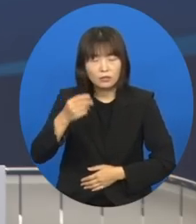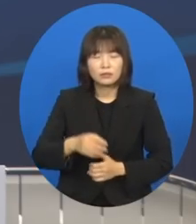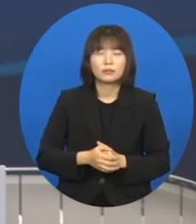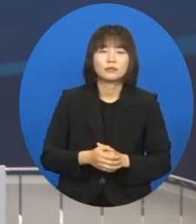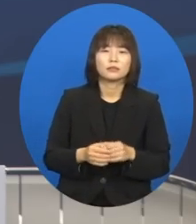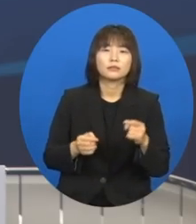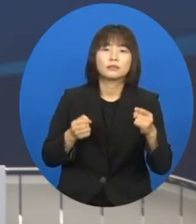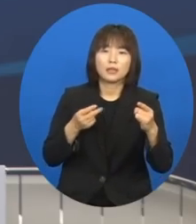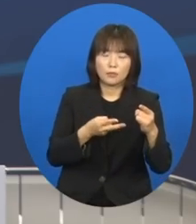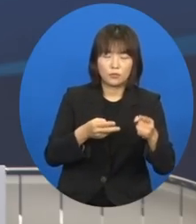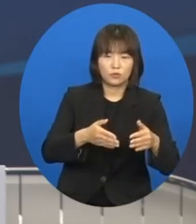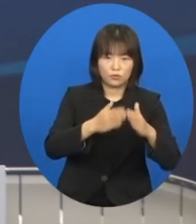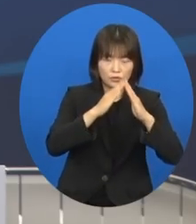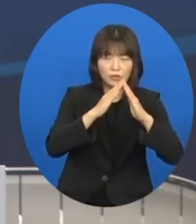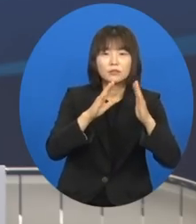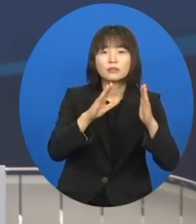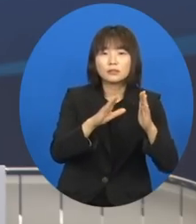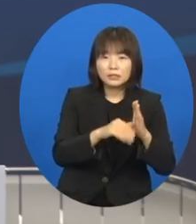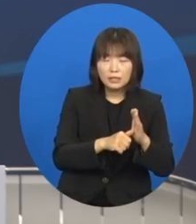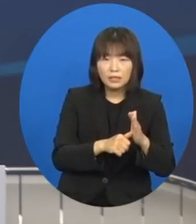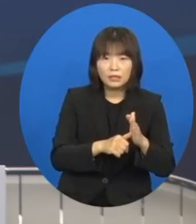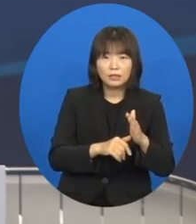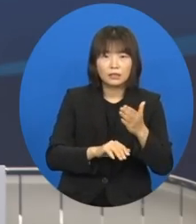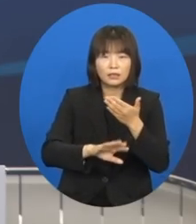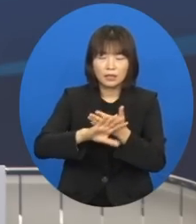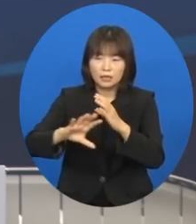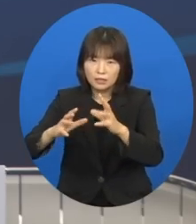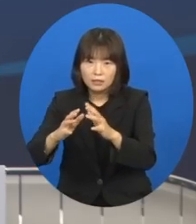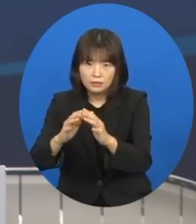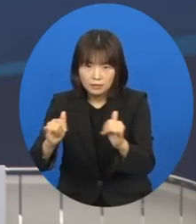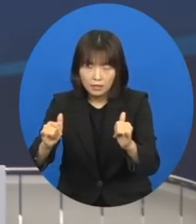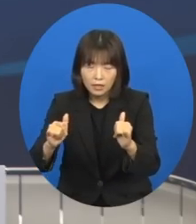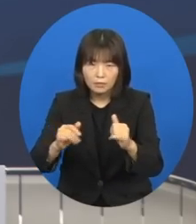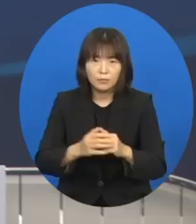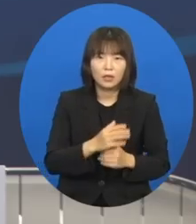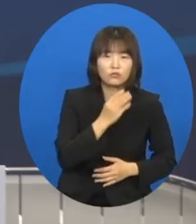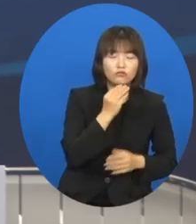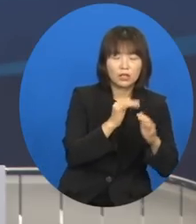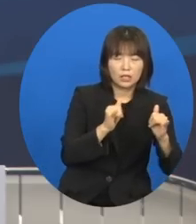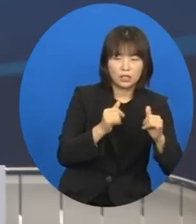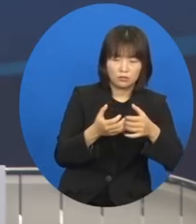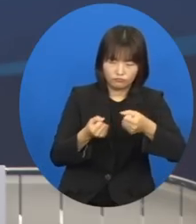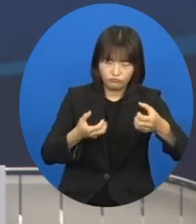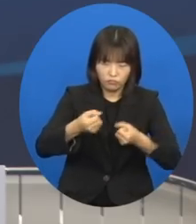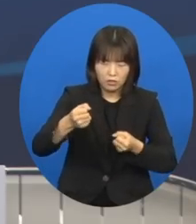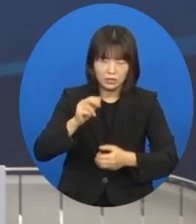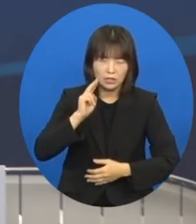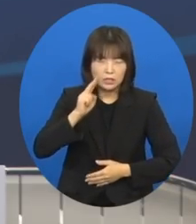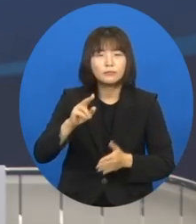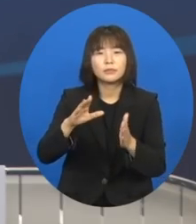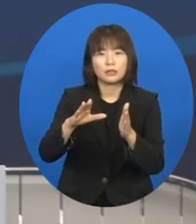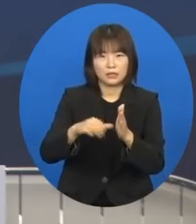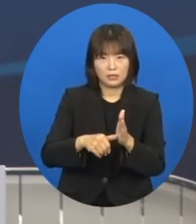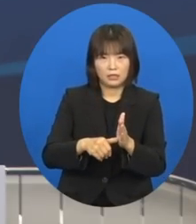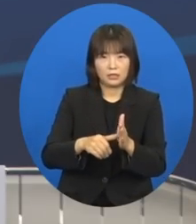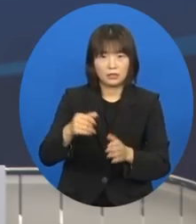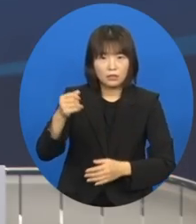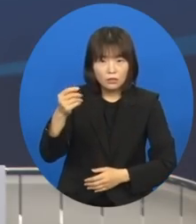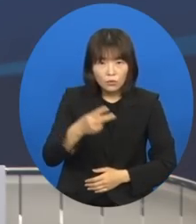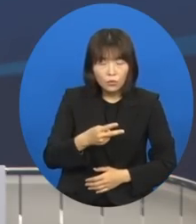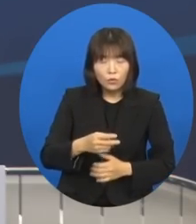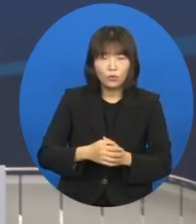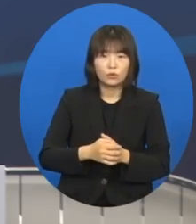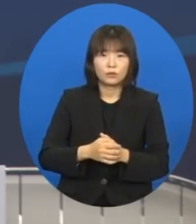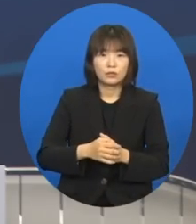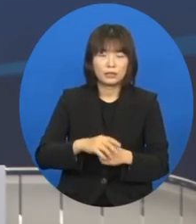에베소서를 세웠을 때는 이방인과 유대인의 분열이 굉장히 심했습니다. 그리고